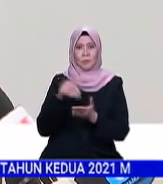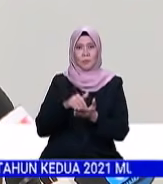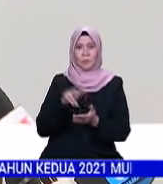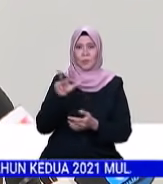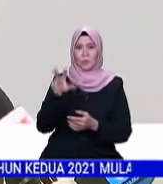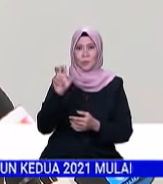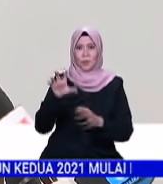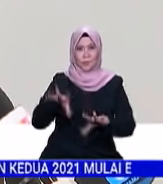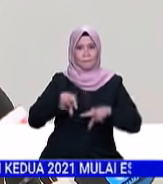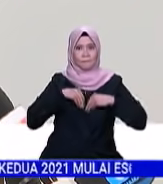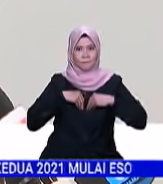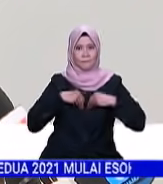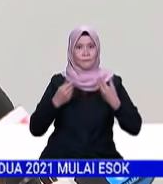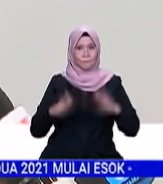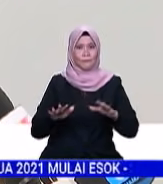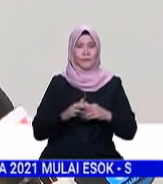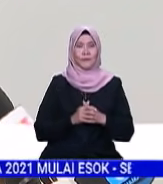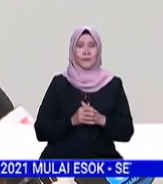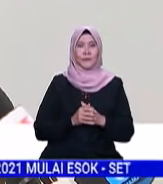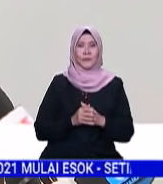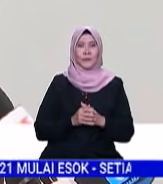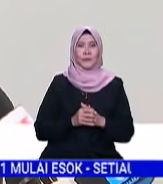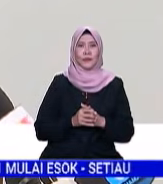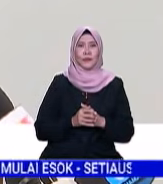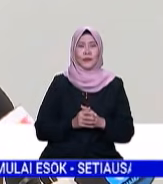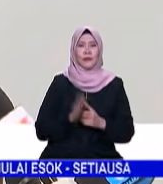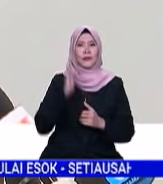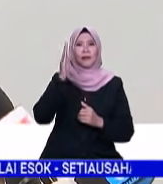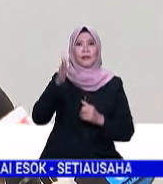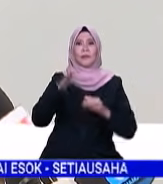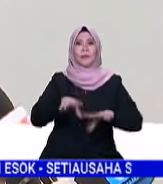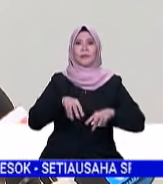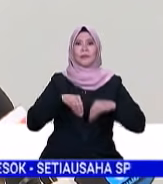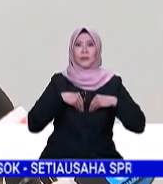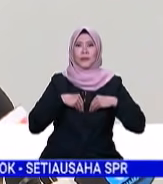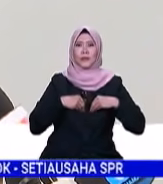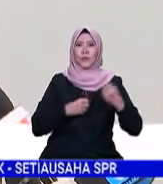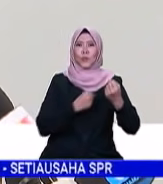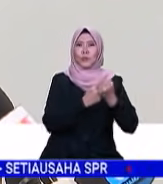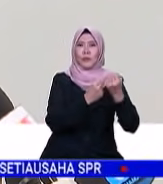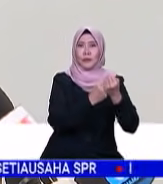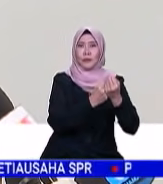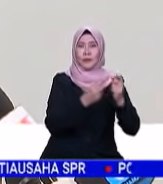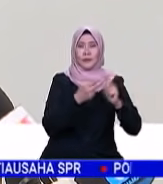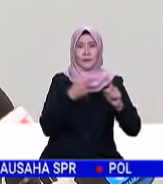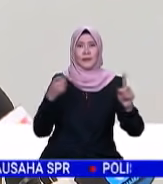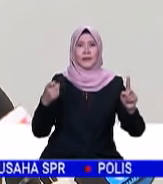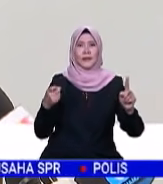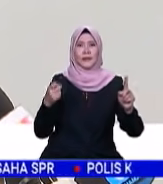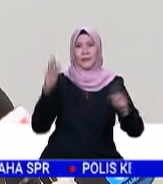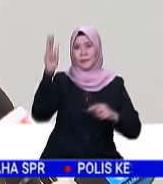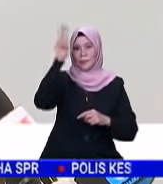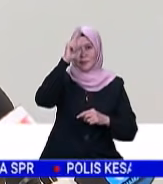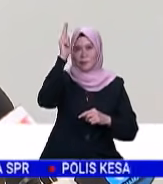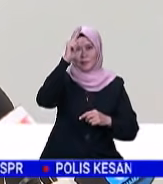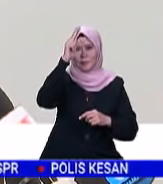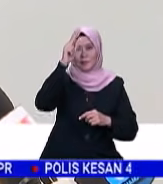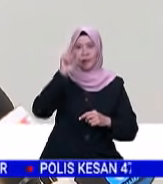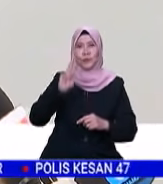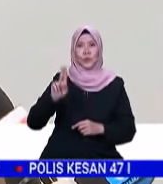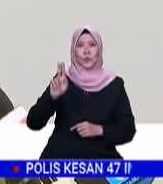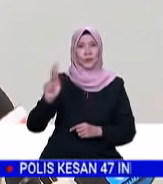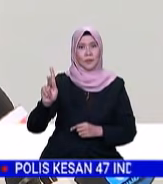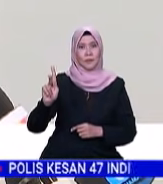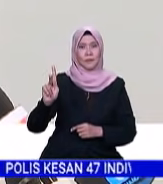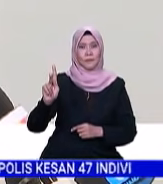2,412,300 telah diterima. Dan kita akan terima sumbangan daripada kerajaan United